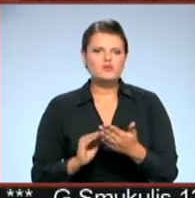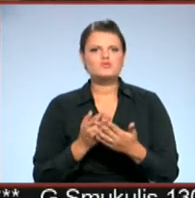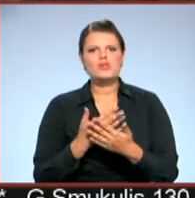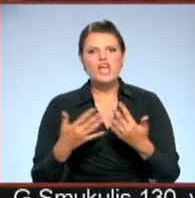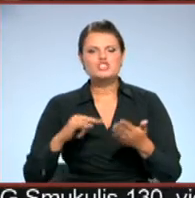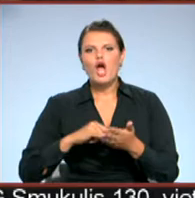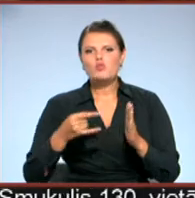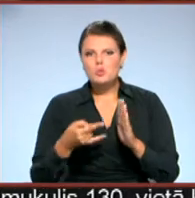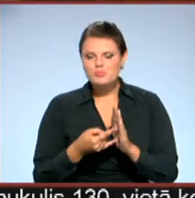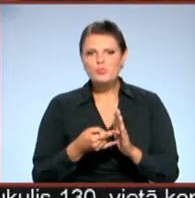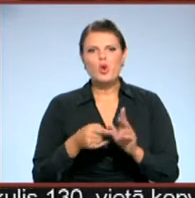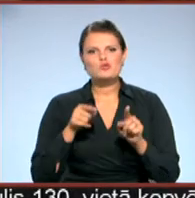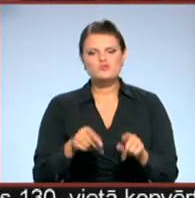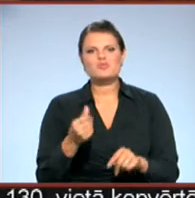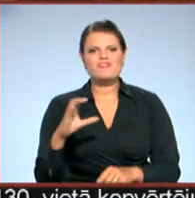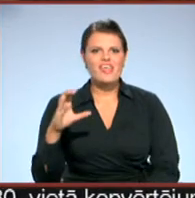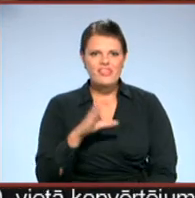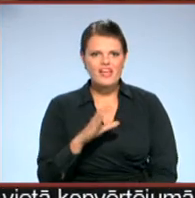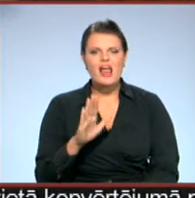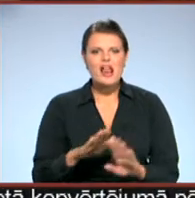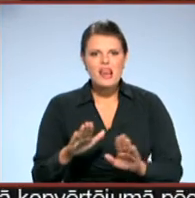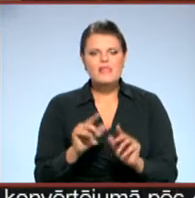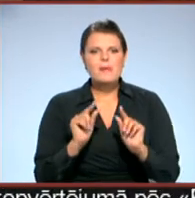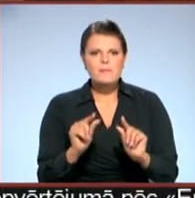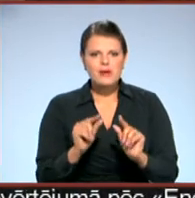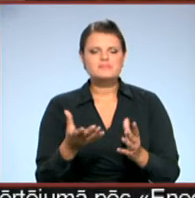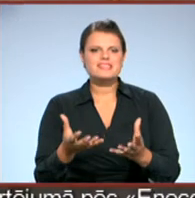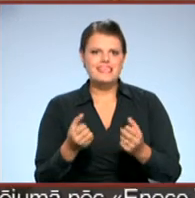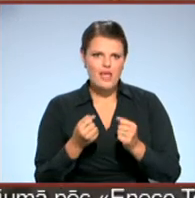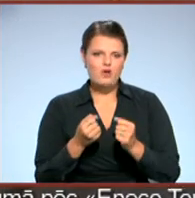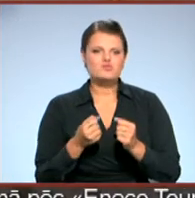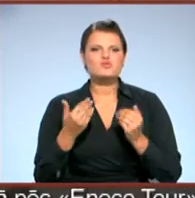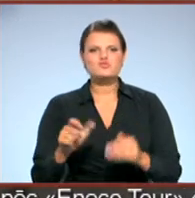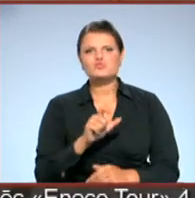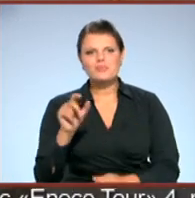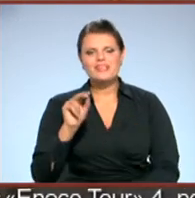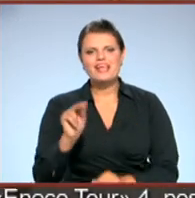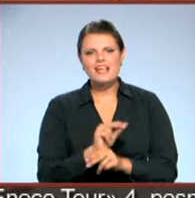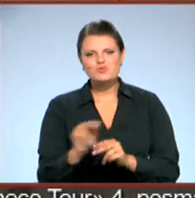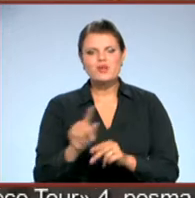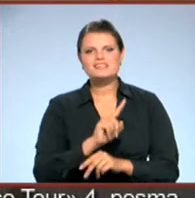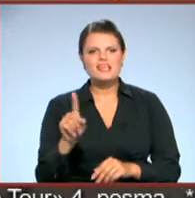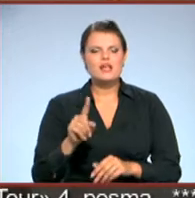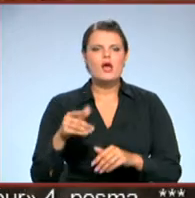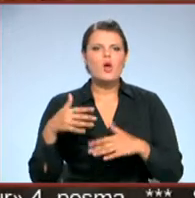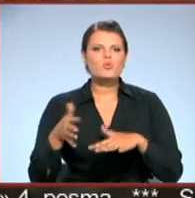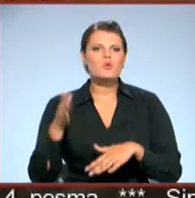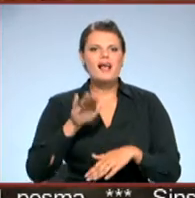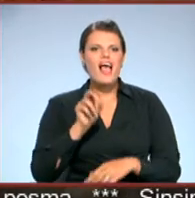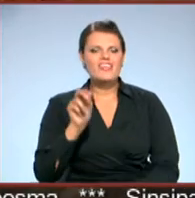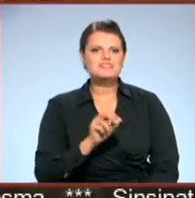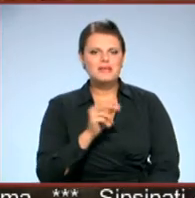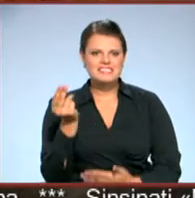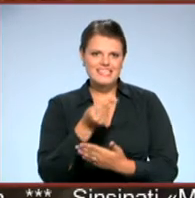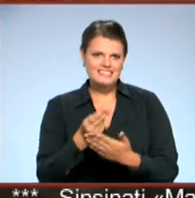šos projektus, tu šo finansējumu lainām pa mazītiņām iegūst. Šobrīd jau restaurācijā atrodas arī Jūrkalnas baznīcas altāra